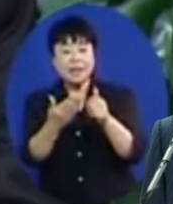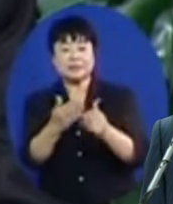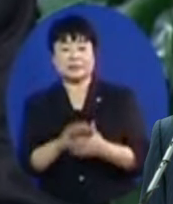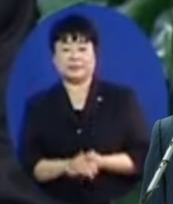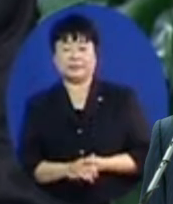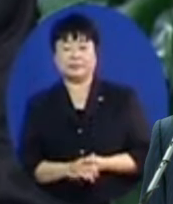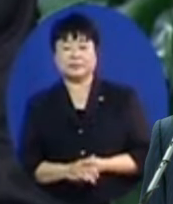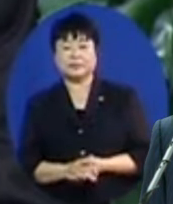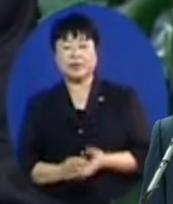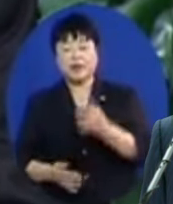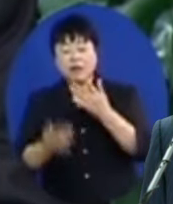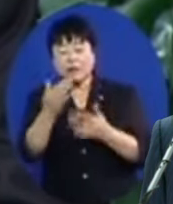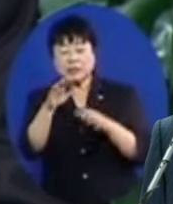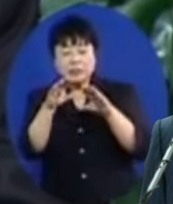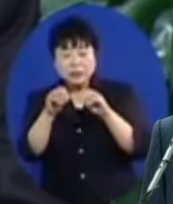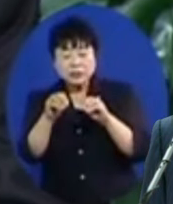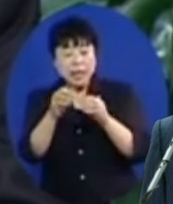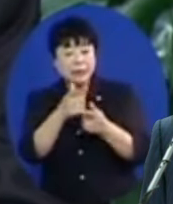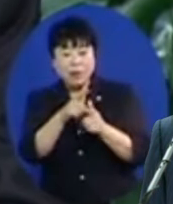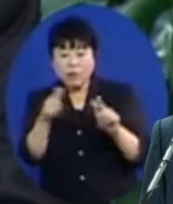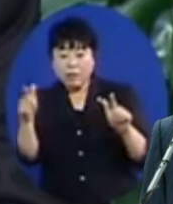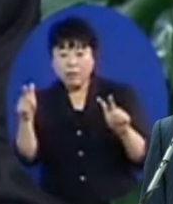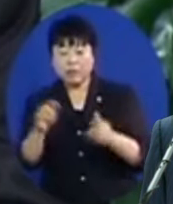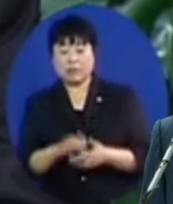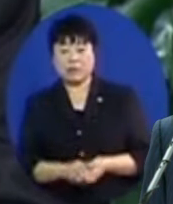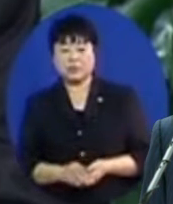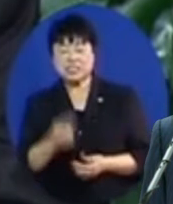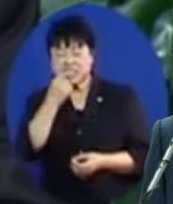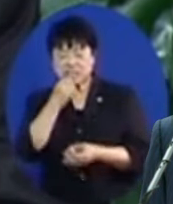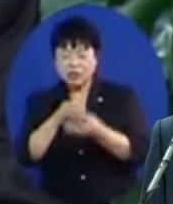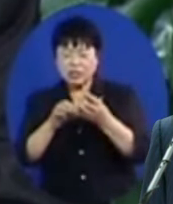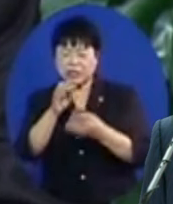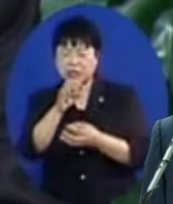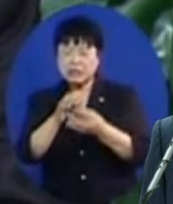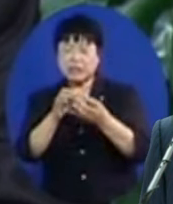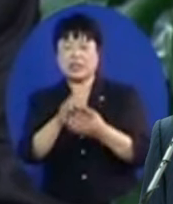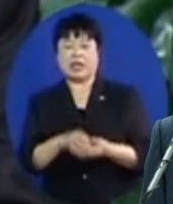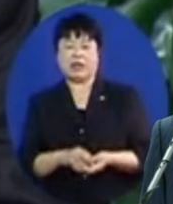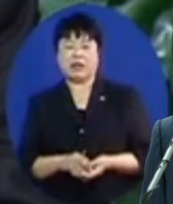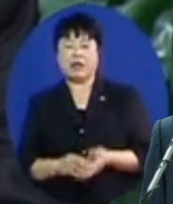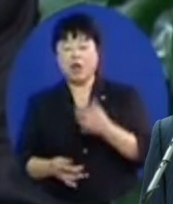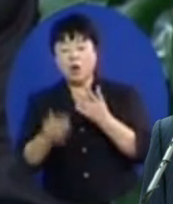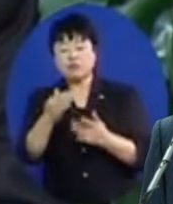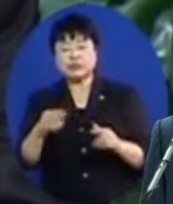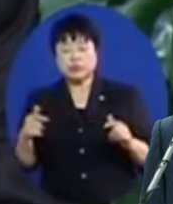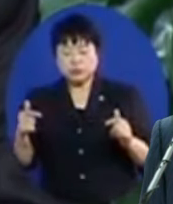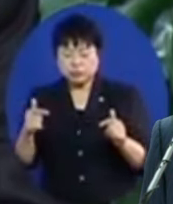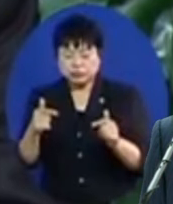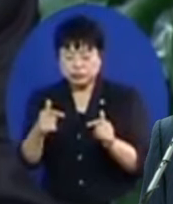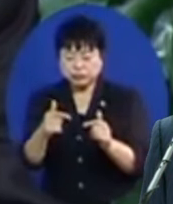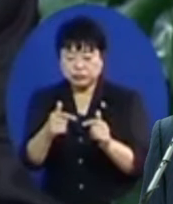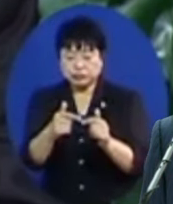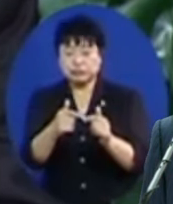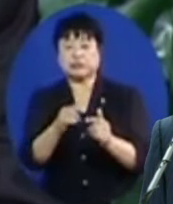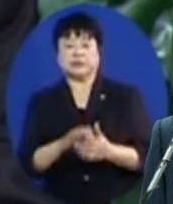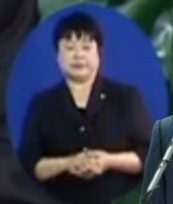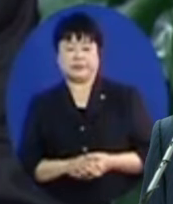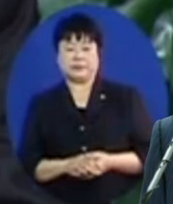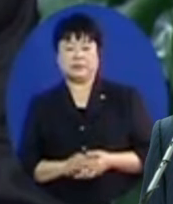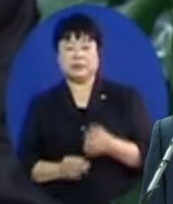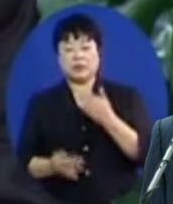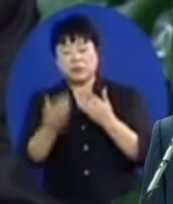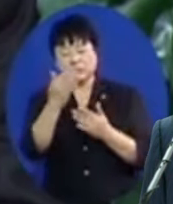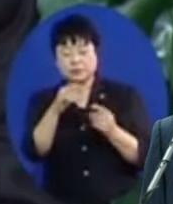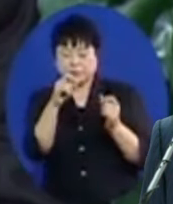꺼져가는 등불을 끄지 않는다. 지금 연기가 자꾸 나고 불길은 사라져가는 심지가 다 타버린